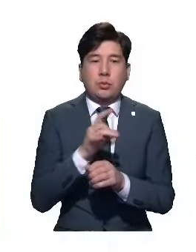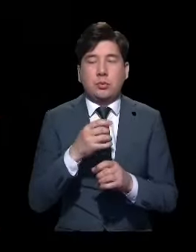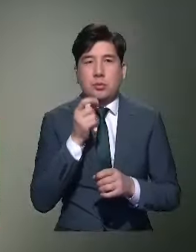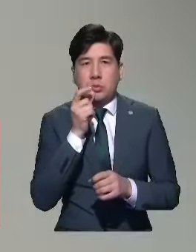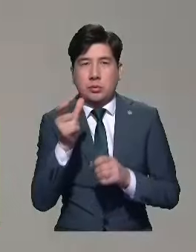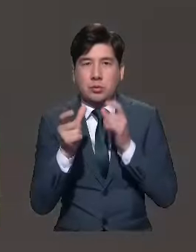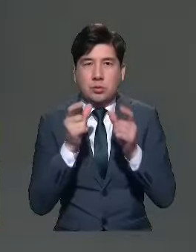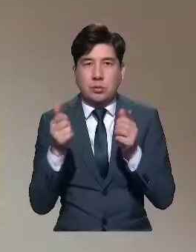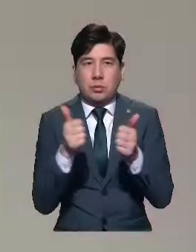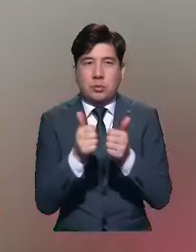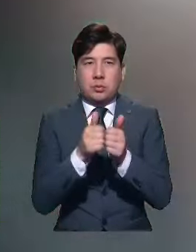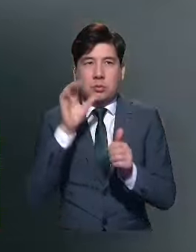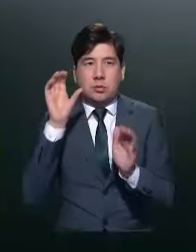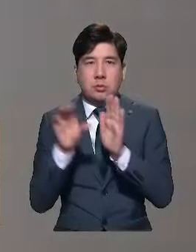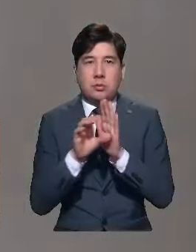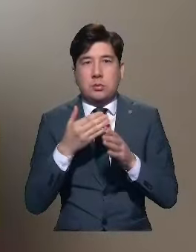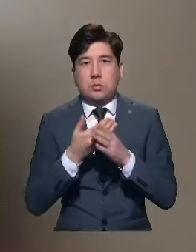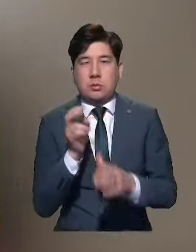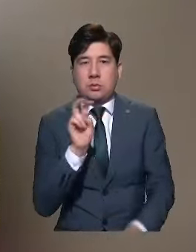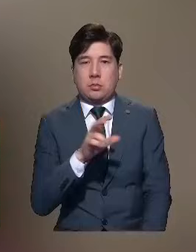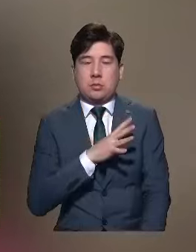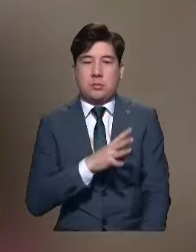соседи. Они-то и пришли на